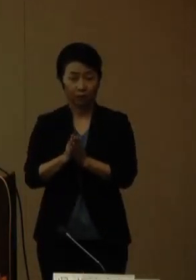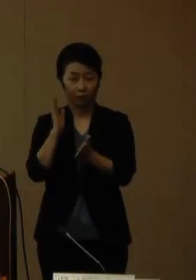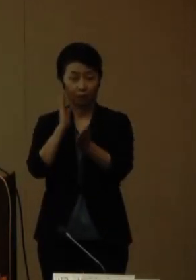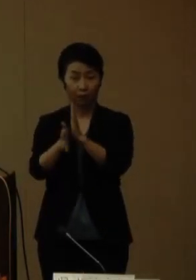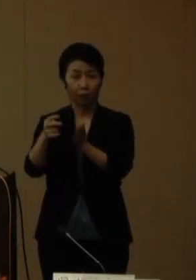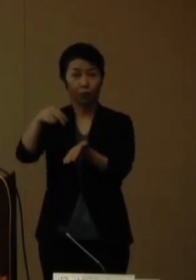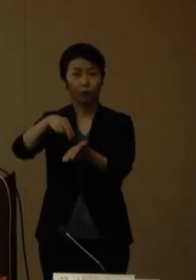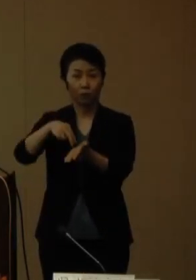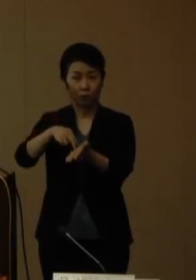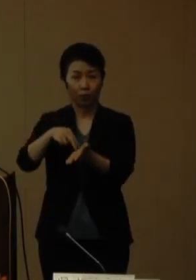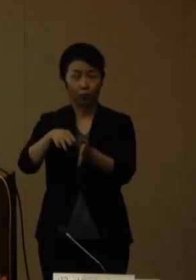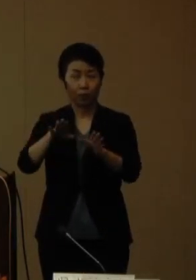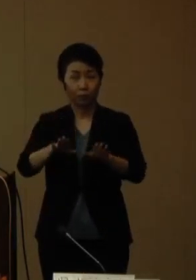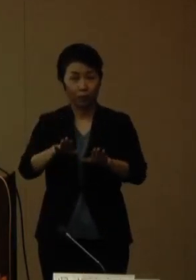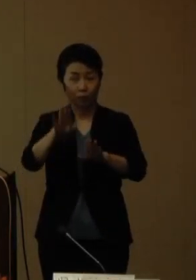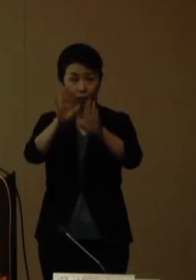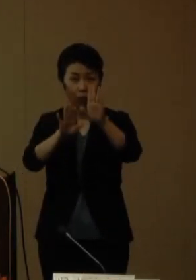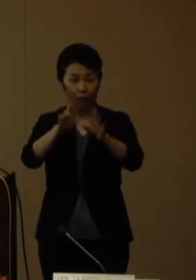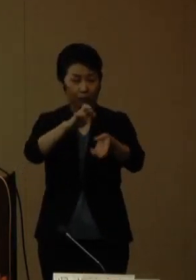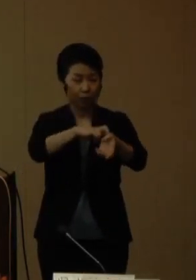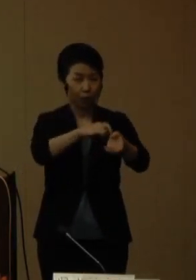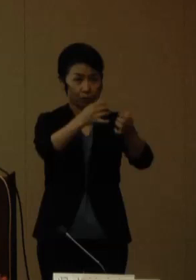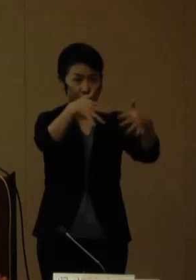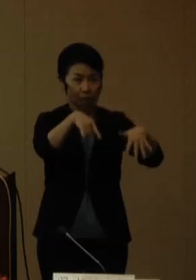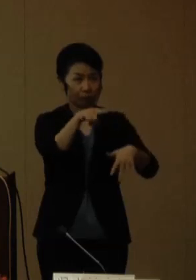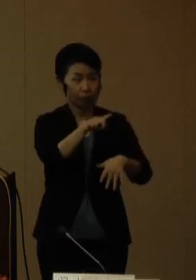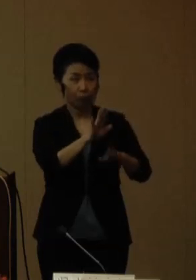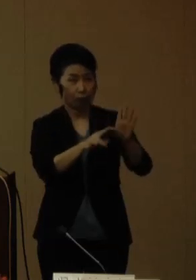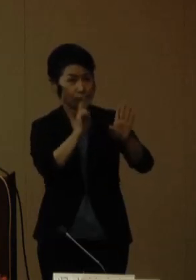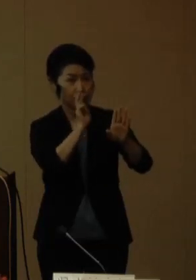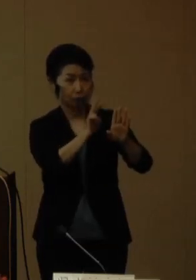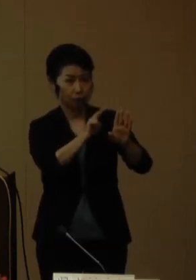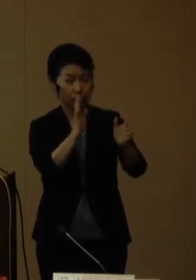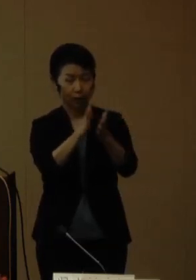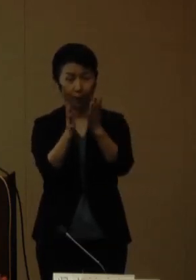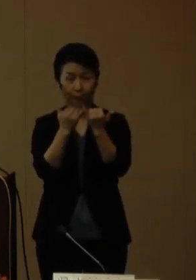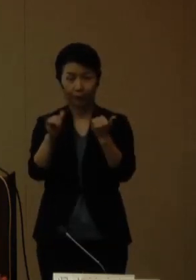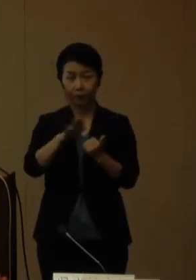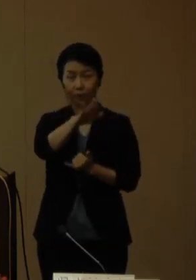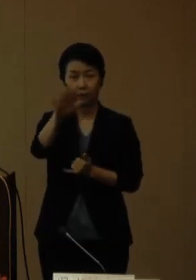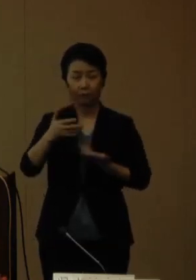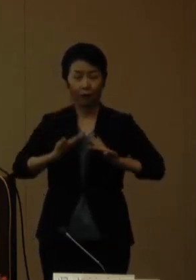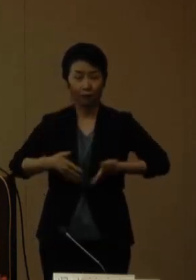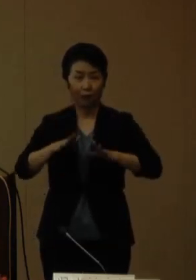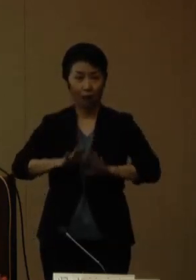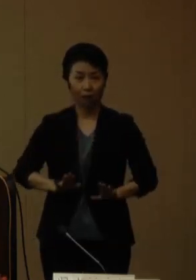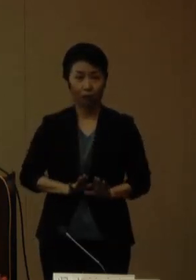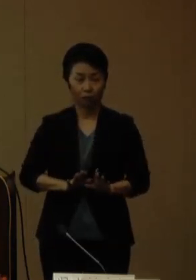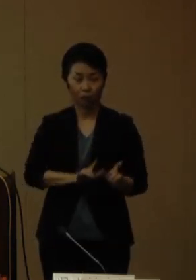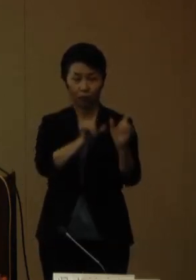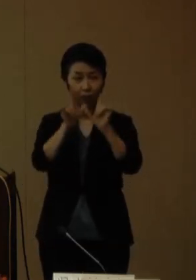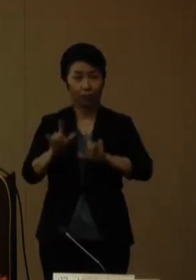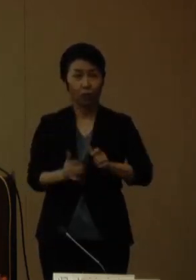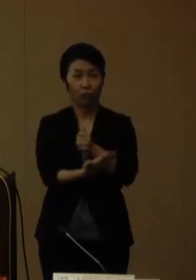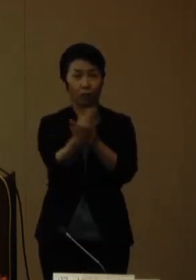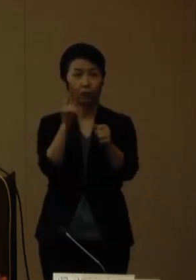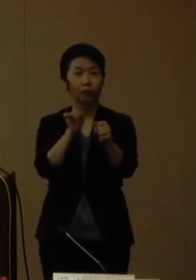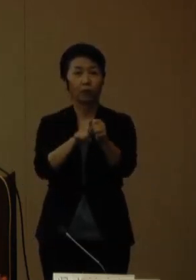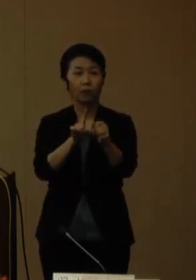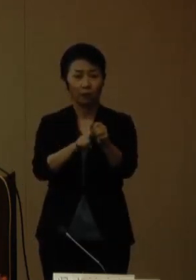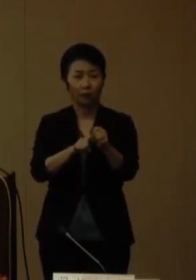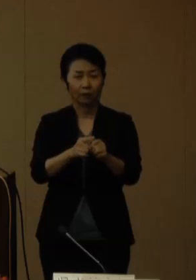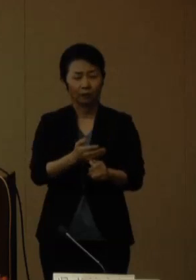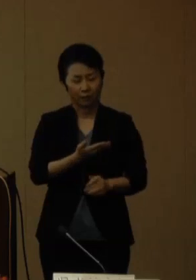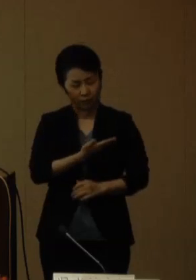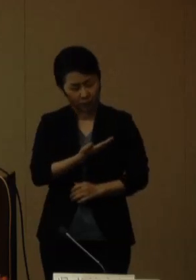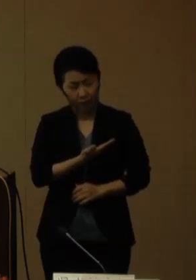ましては現状の医療提供体制に鑑み、県民の安全安心な暮らしを守るためにはやむを得ず、